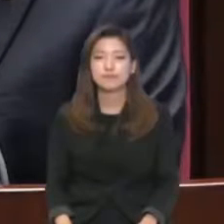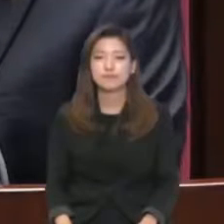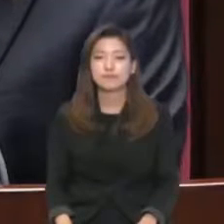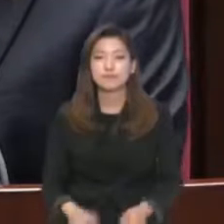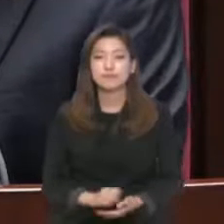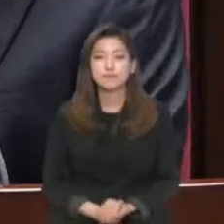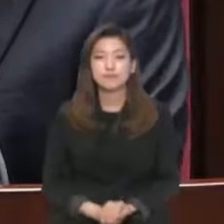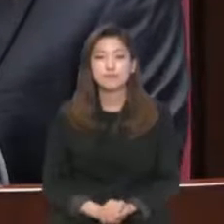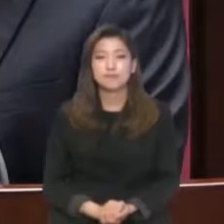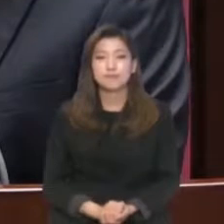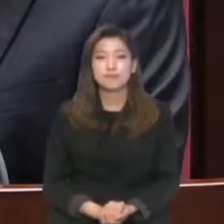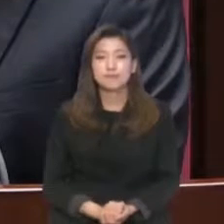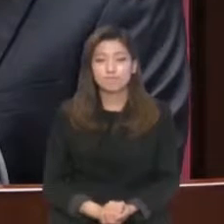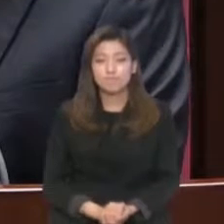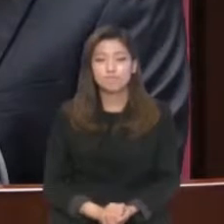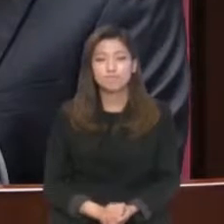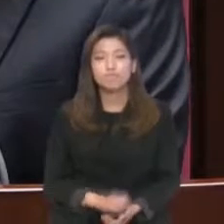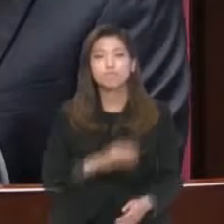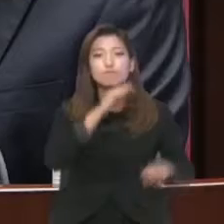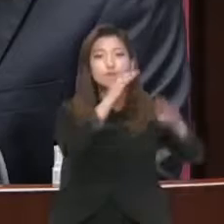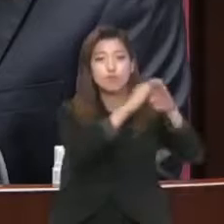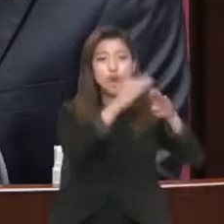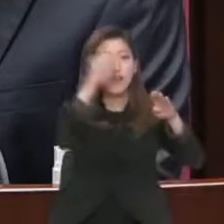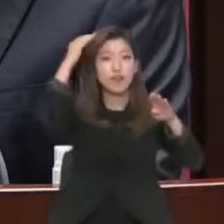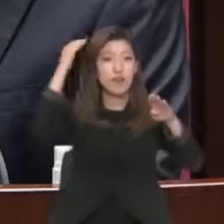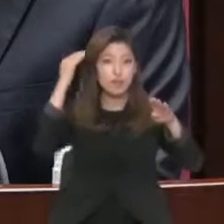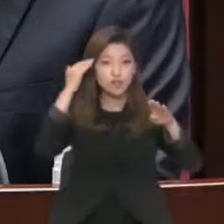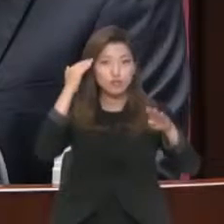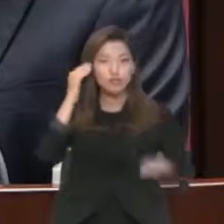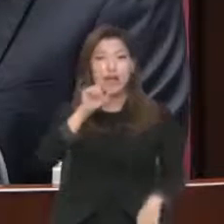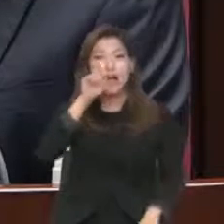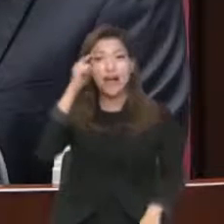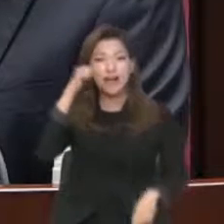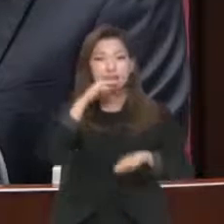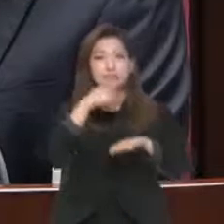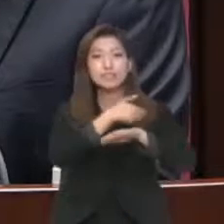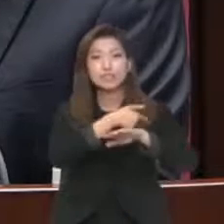민족으로서 같은 결의로서 공존하면서 공영의 길을